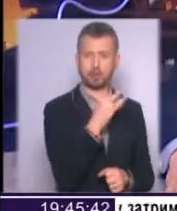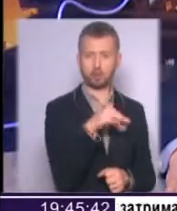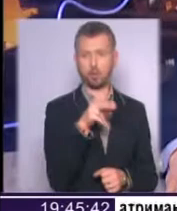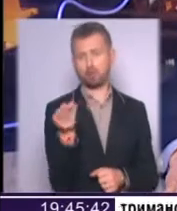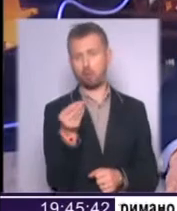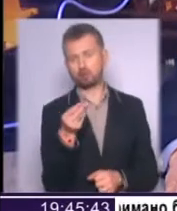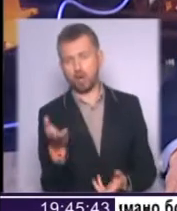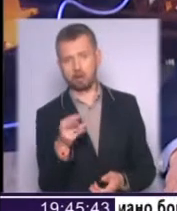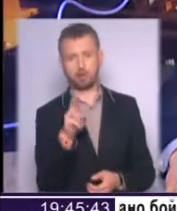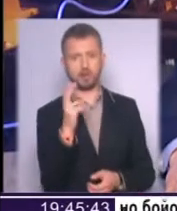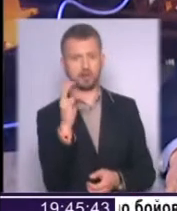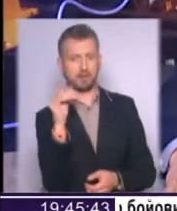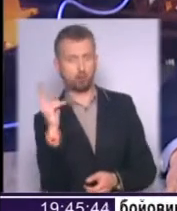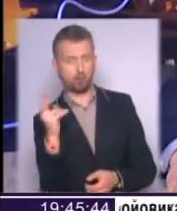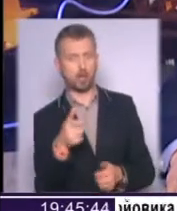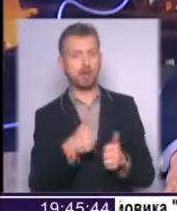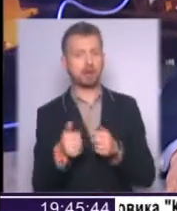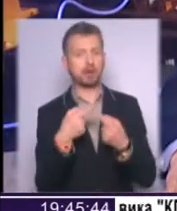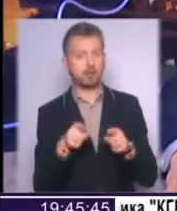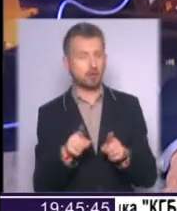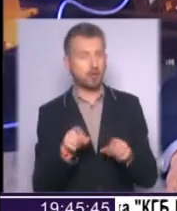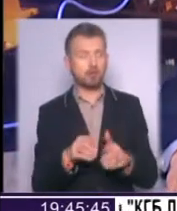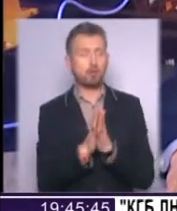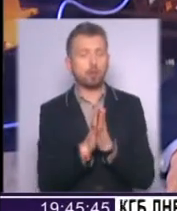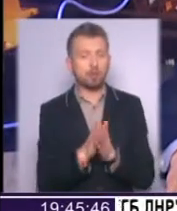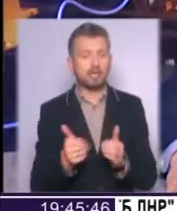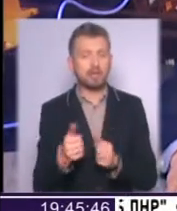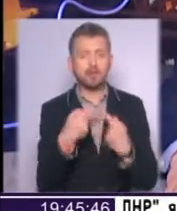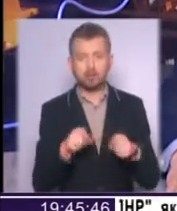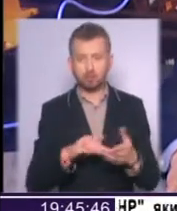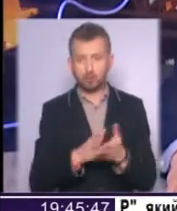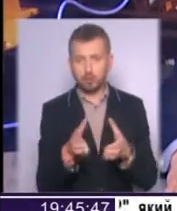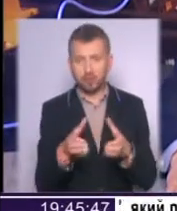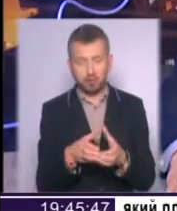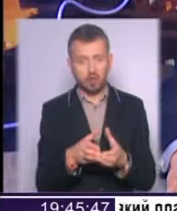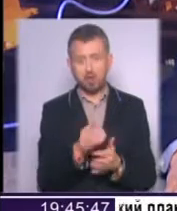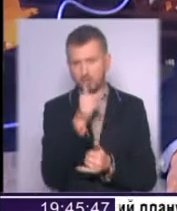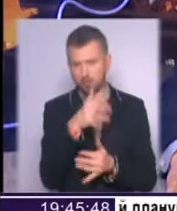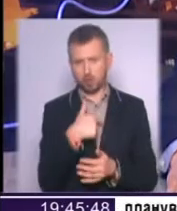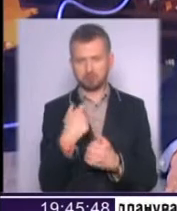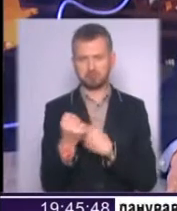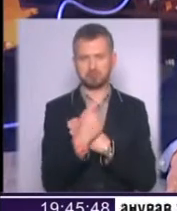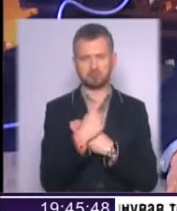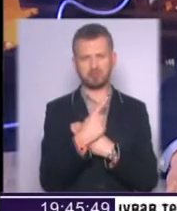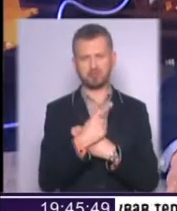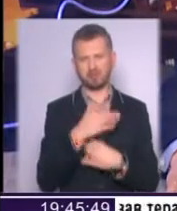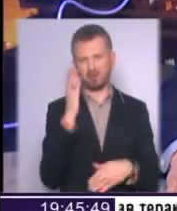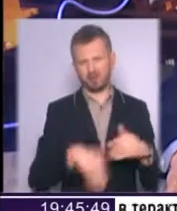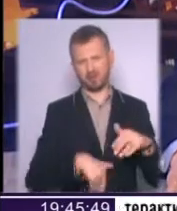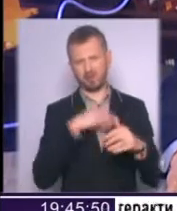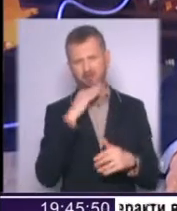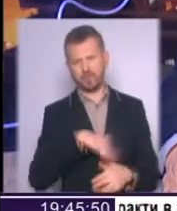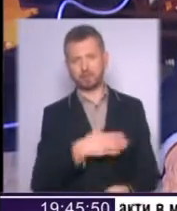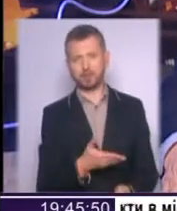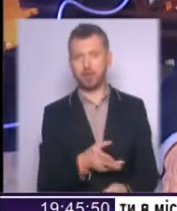тим більше Яценюк, або лідер іншої, попросити навіть лідер іншої політичної сили згорнути мою активну діяльність по захисту простих людей. А хто вам може